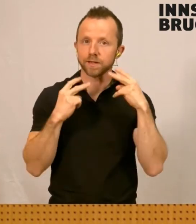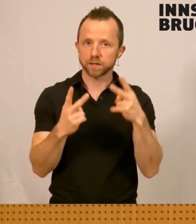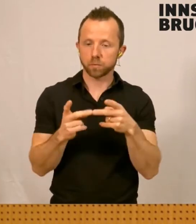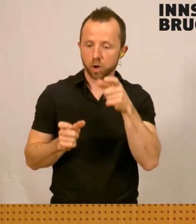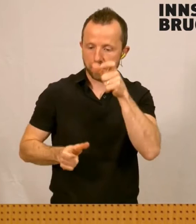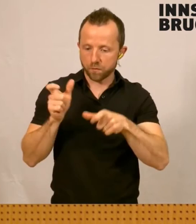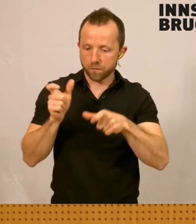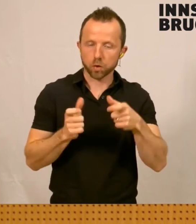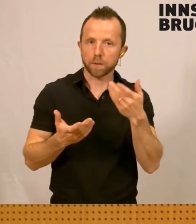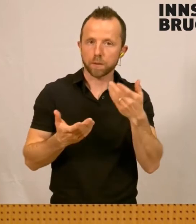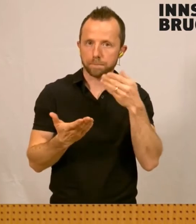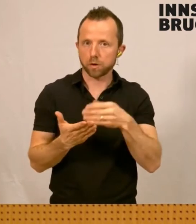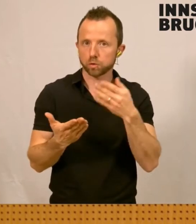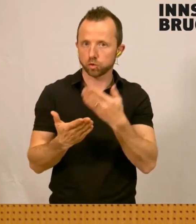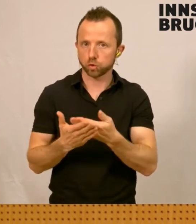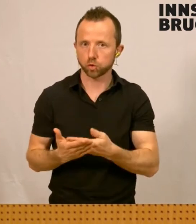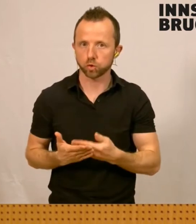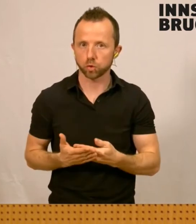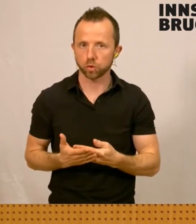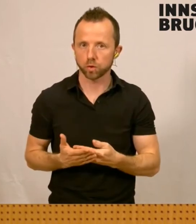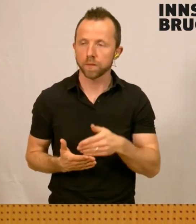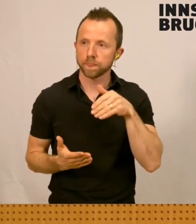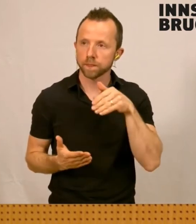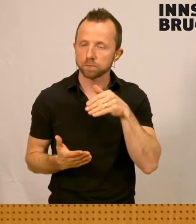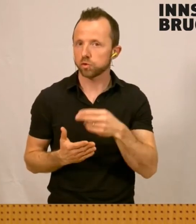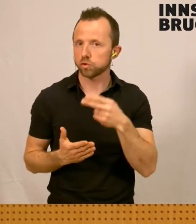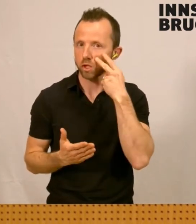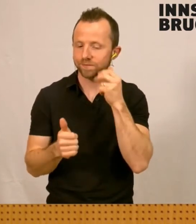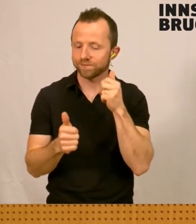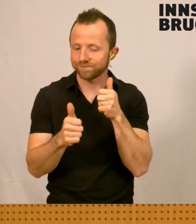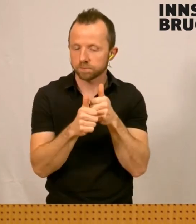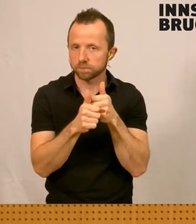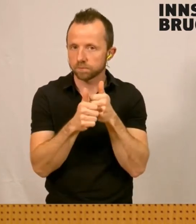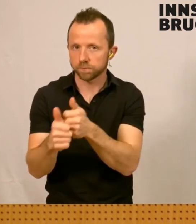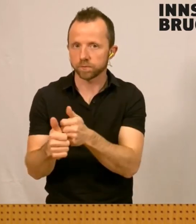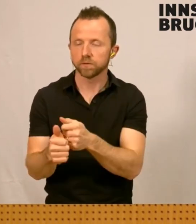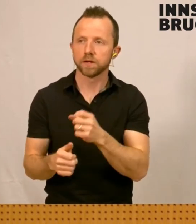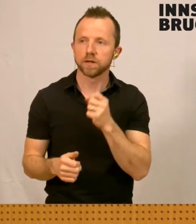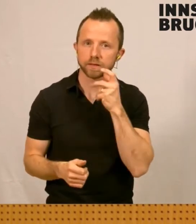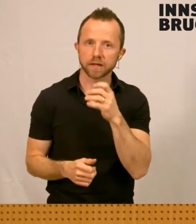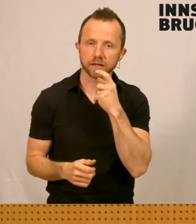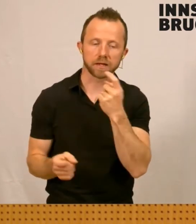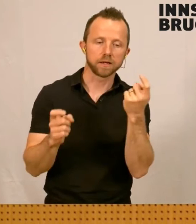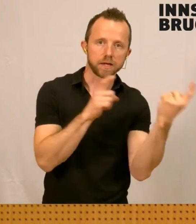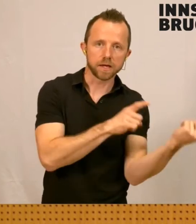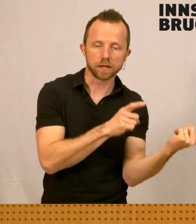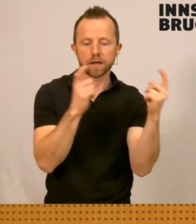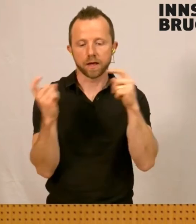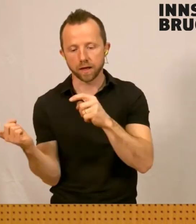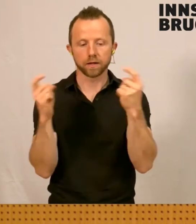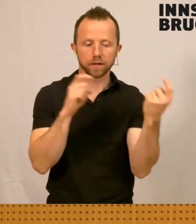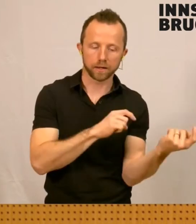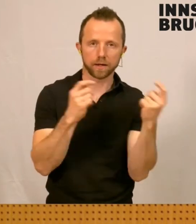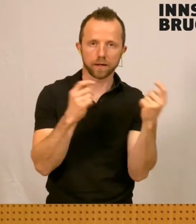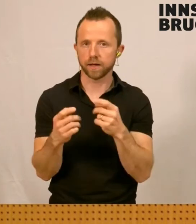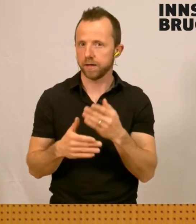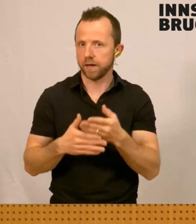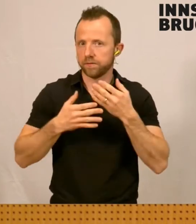Bevölkerung braucht, besser gewährleisten als tägliches Hin und Her ohne Linie, begleitet